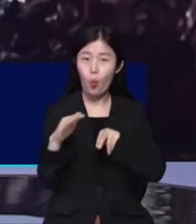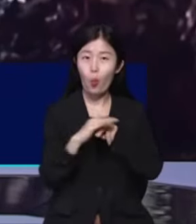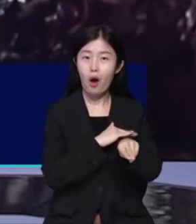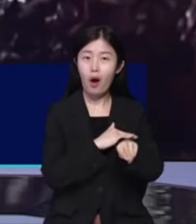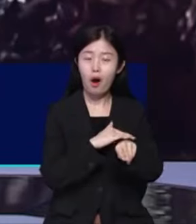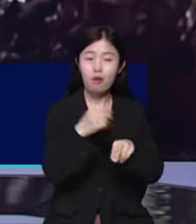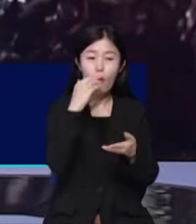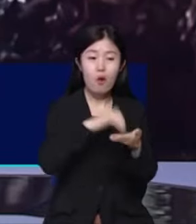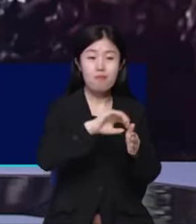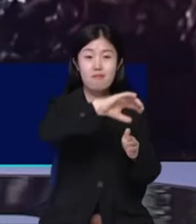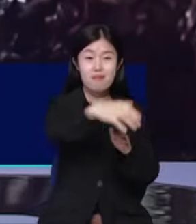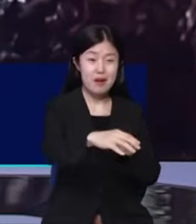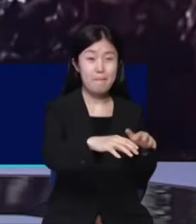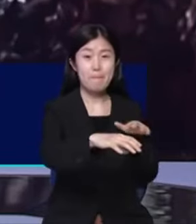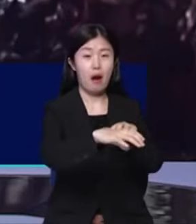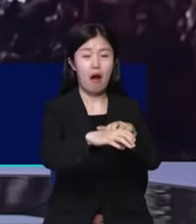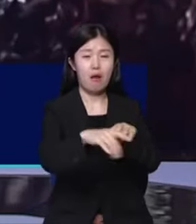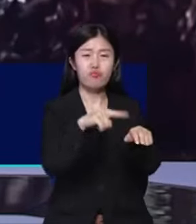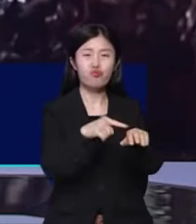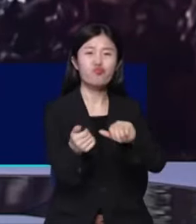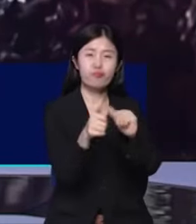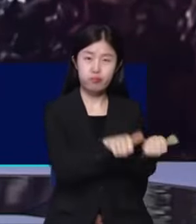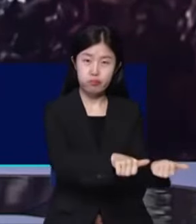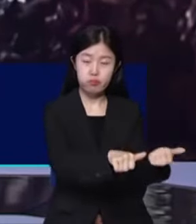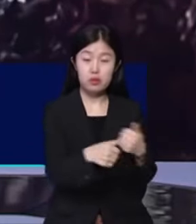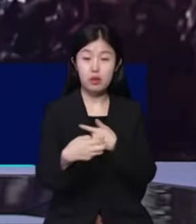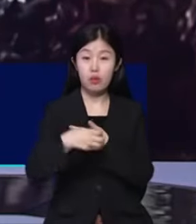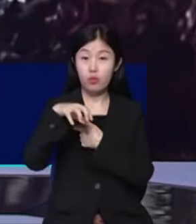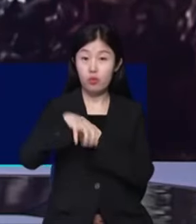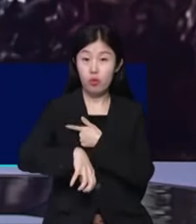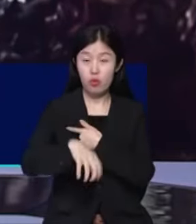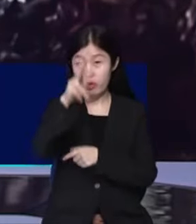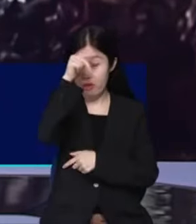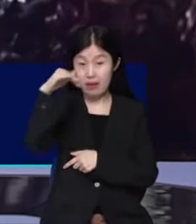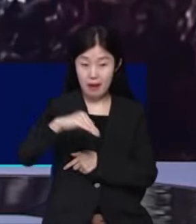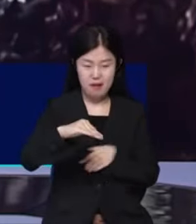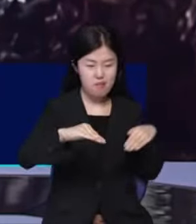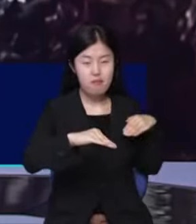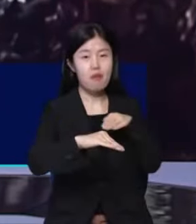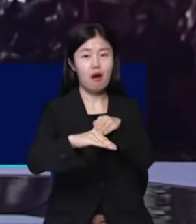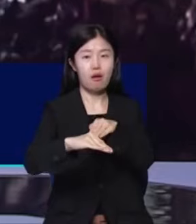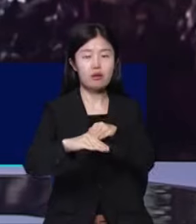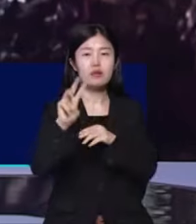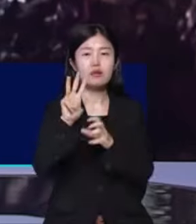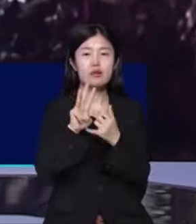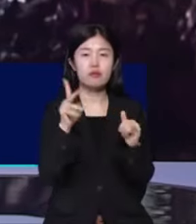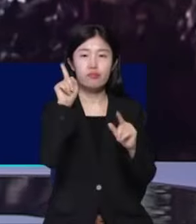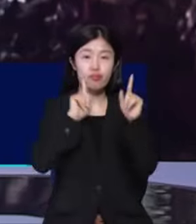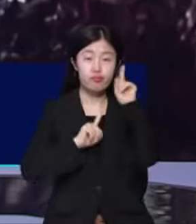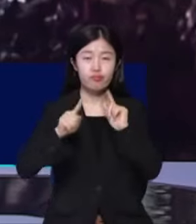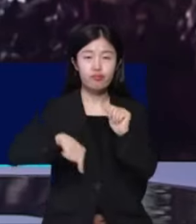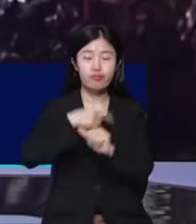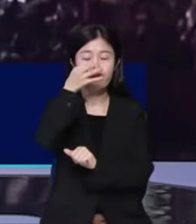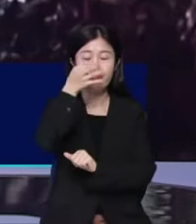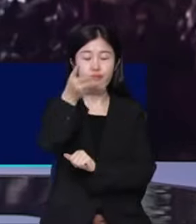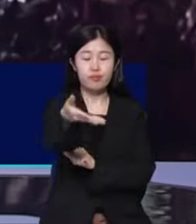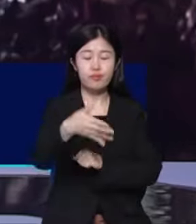숨졌고 나주에서는 음주 차량이 경찰차를 들이받아 3명이 다쳤습니다. 사건 사고 소식 조경원